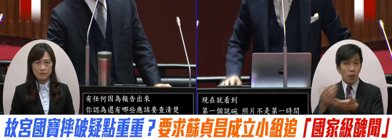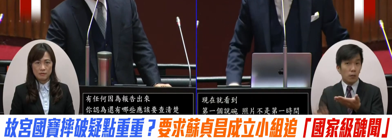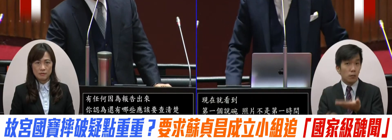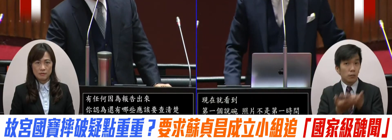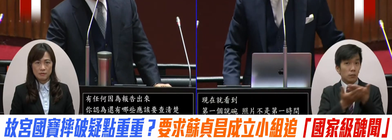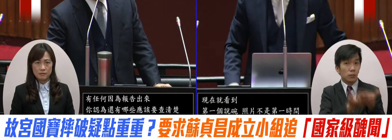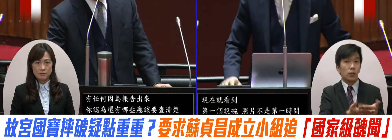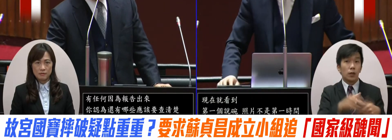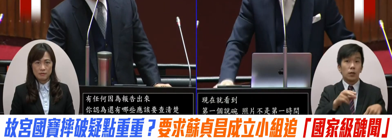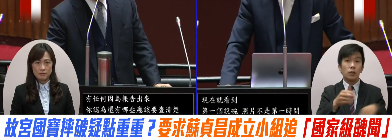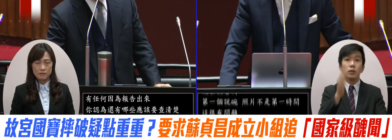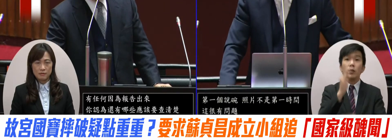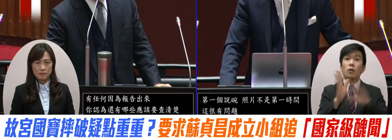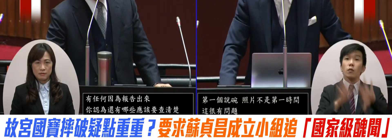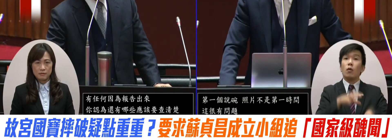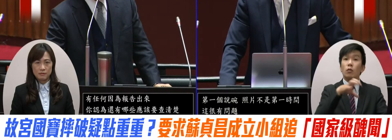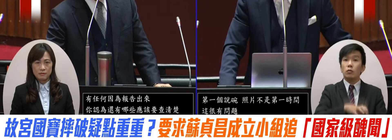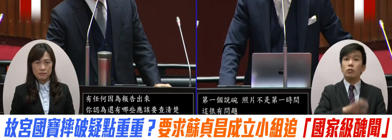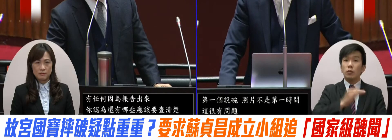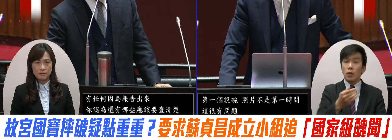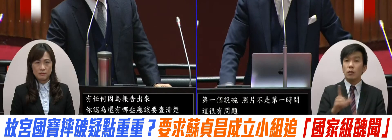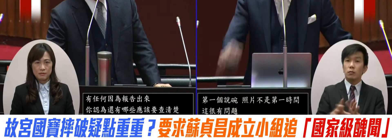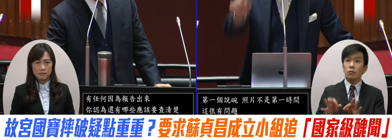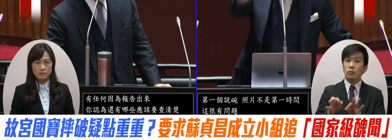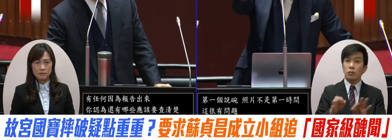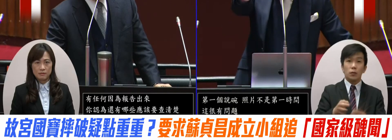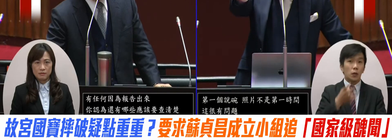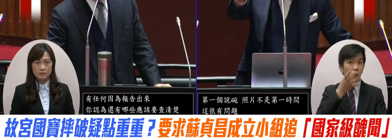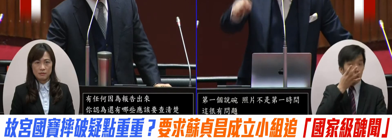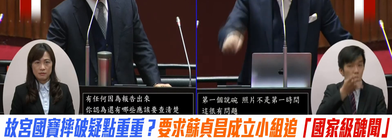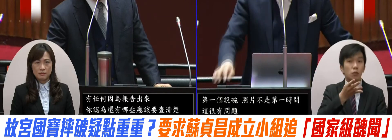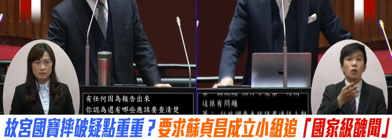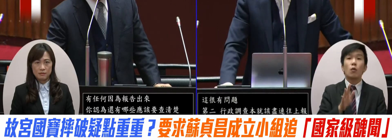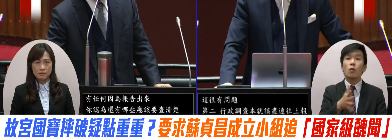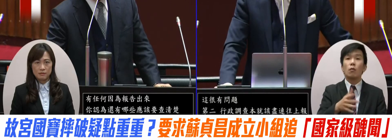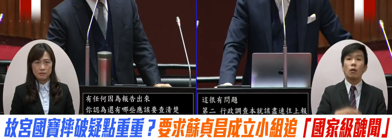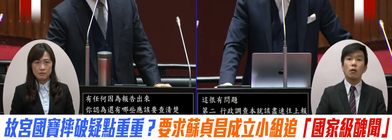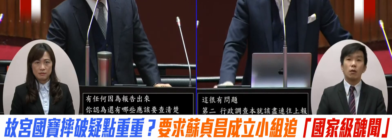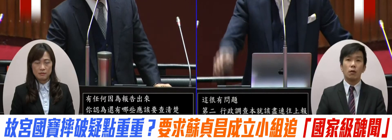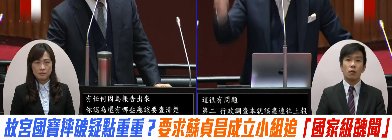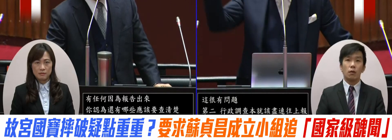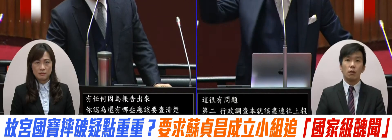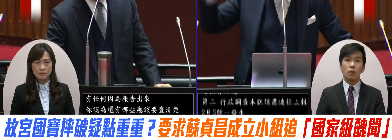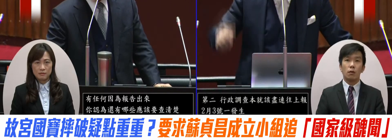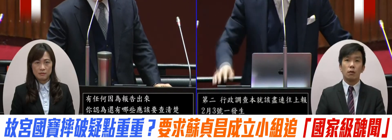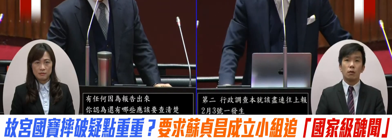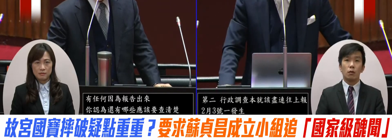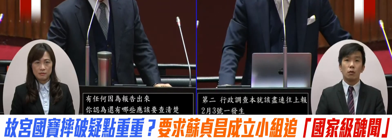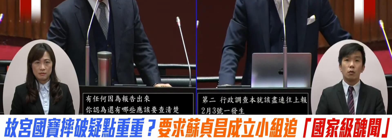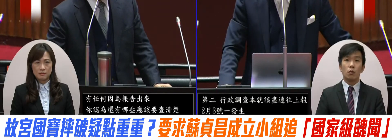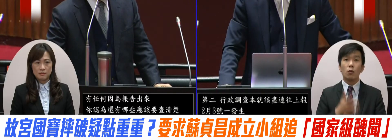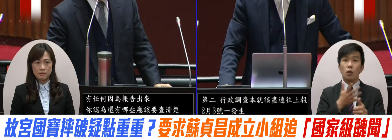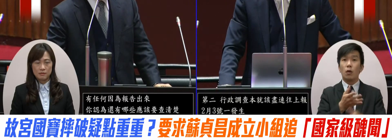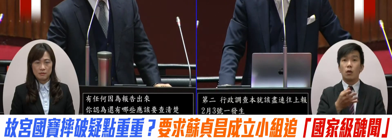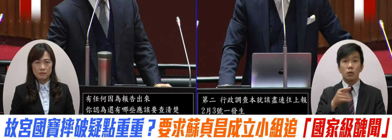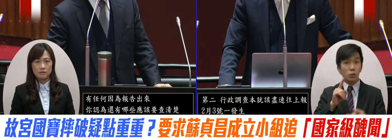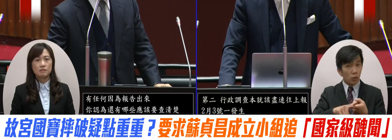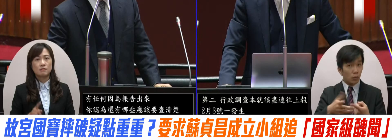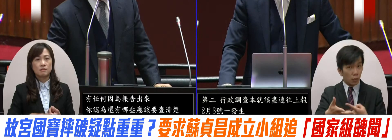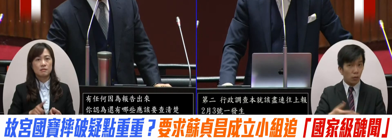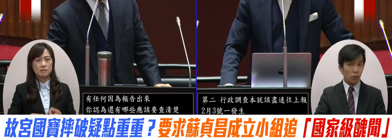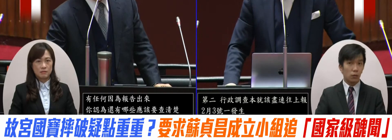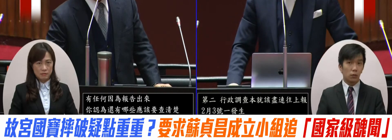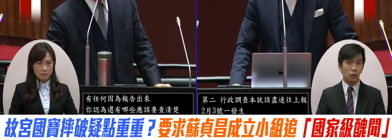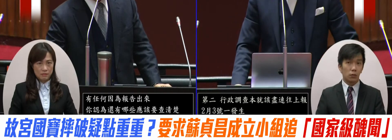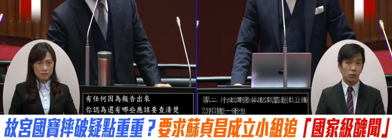政风室为什么等了快4个月？为什么？为什么政风室等4个月？院长，这合理吗？ 对，所以如